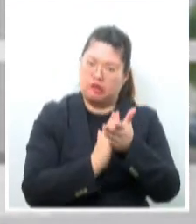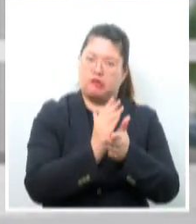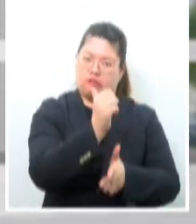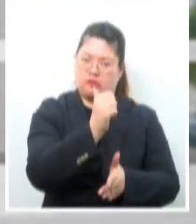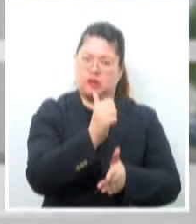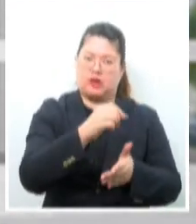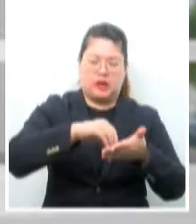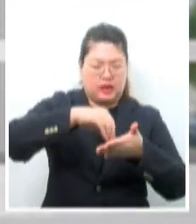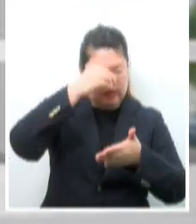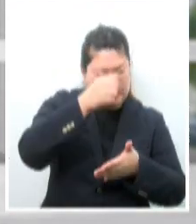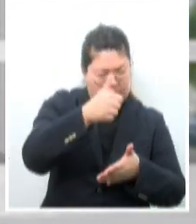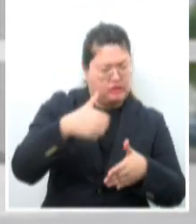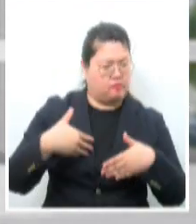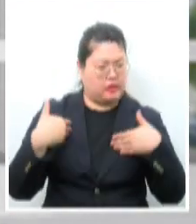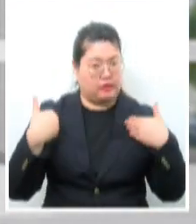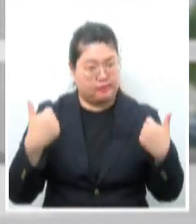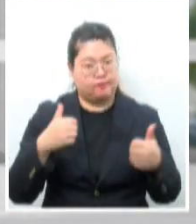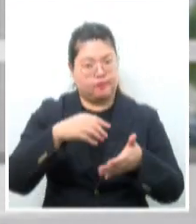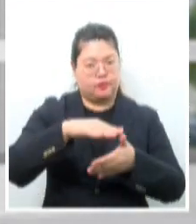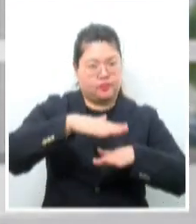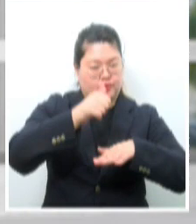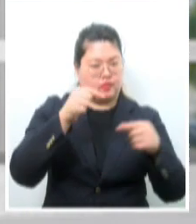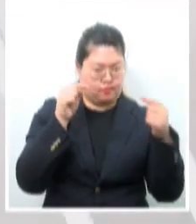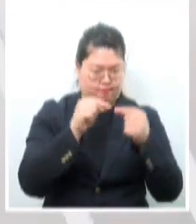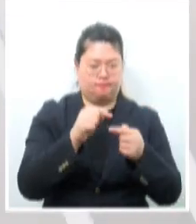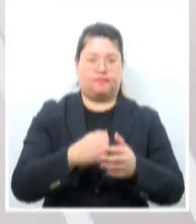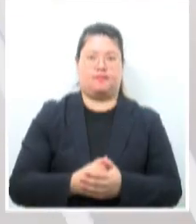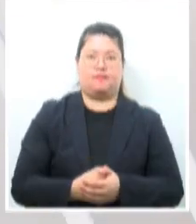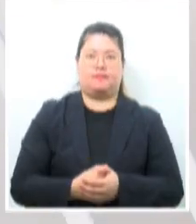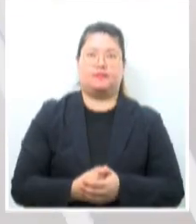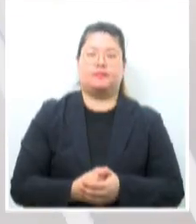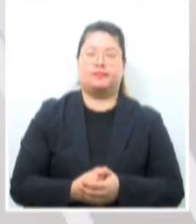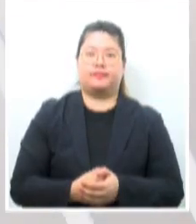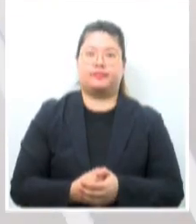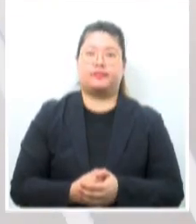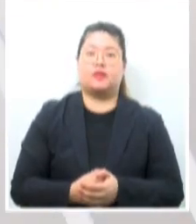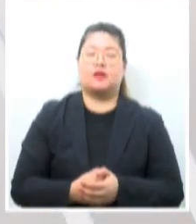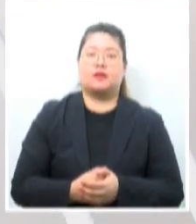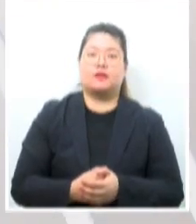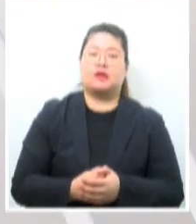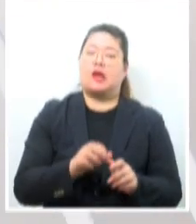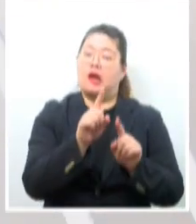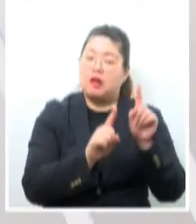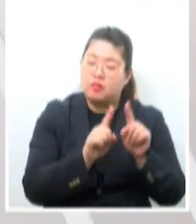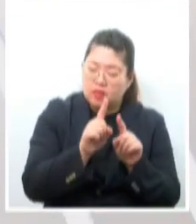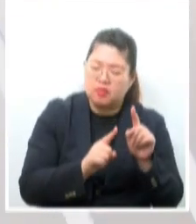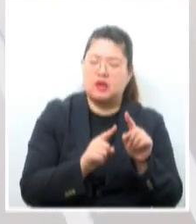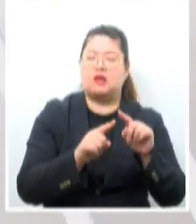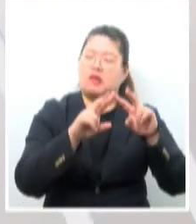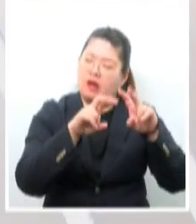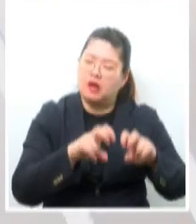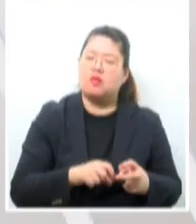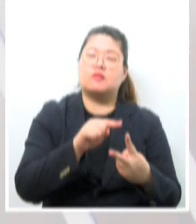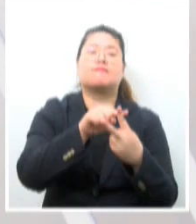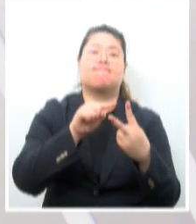ดีมีความสุขตามความถนัดและความสนใจครับ ค่ะก็จะเห็นนะคะว่าทั้งแบบวัดแววทั้ง2แบบเนี่ยค่ะก็จะมีความเชื่อม